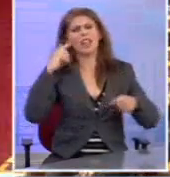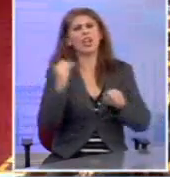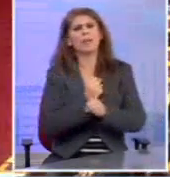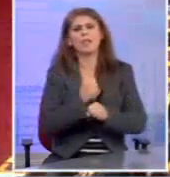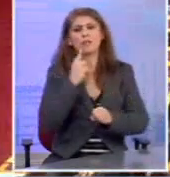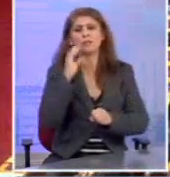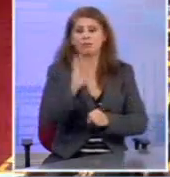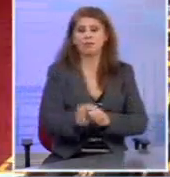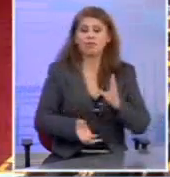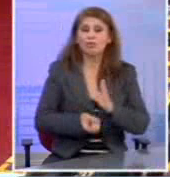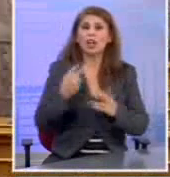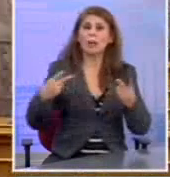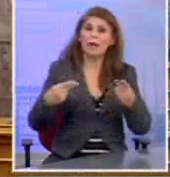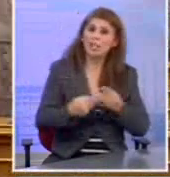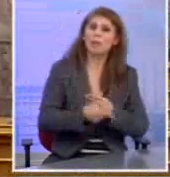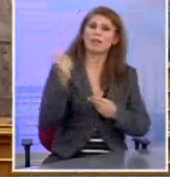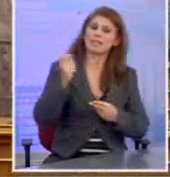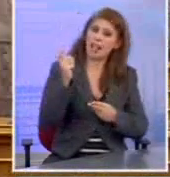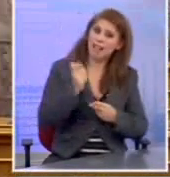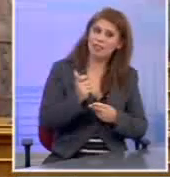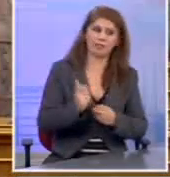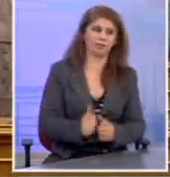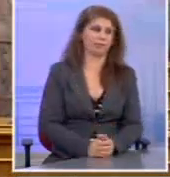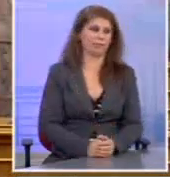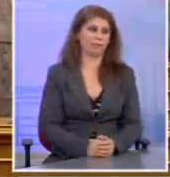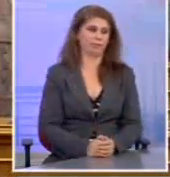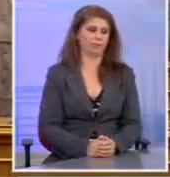οδηγεί τελικά σε νέες περικοπές συντάξεων?